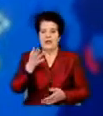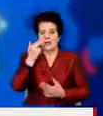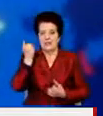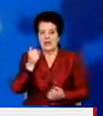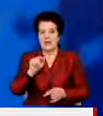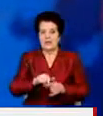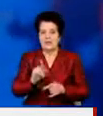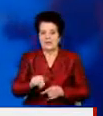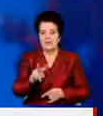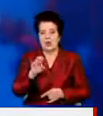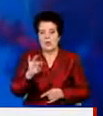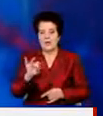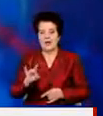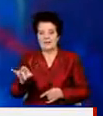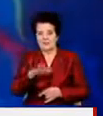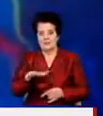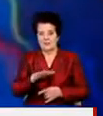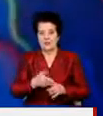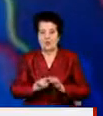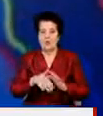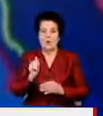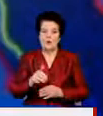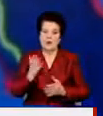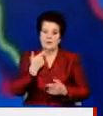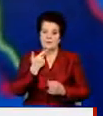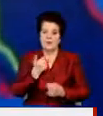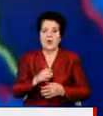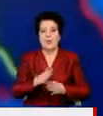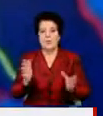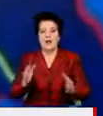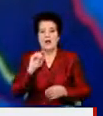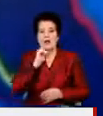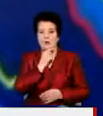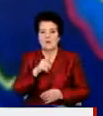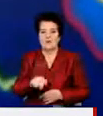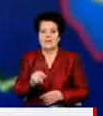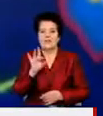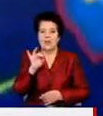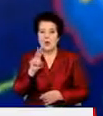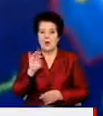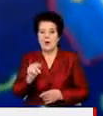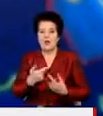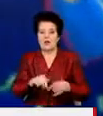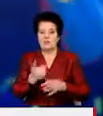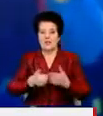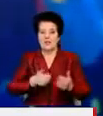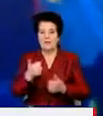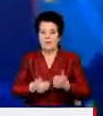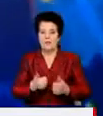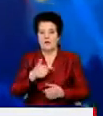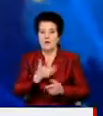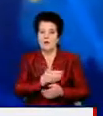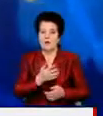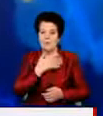Italienii din regiunile Lombardia și Veneto merg astăzi la urne pentru a spune dacă vor o mai mare autonomie față de Roma. Prin acest referendum, liderii regionali